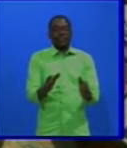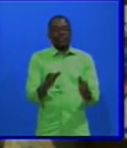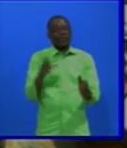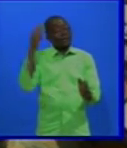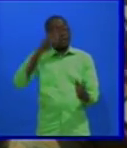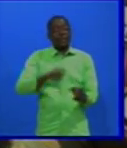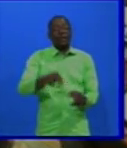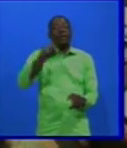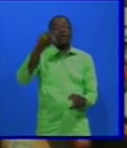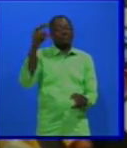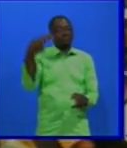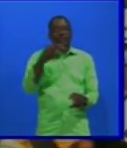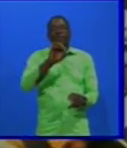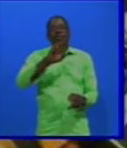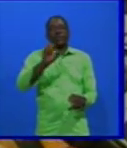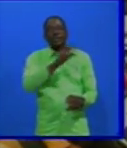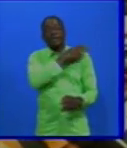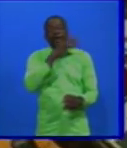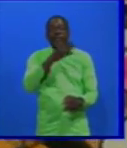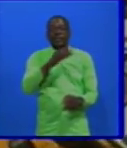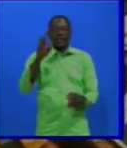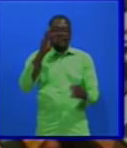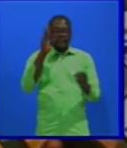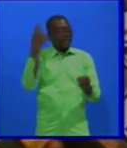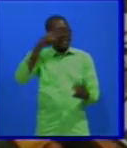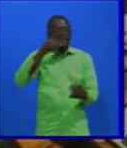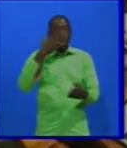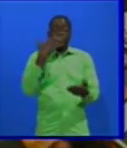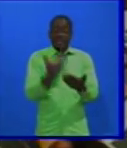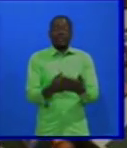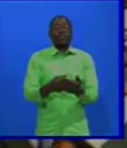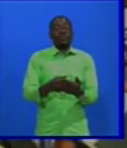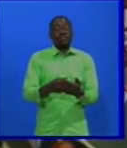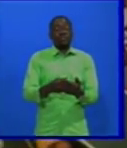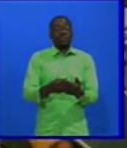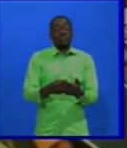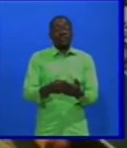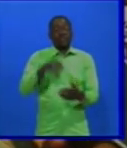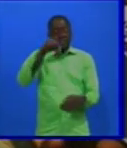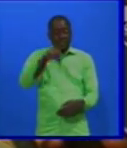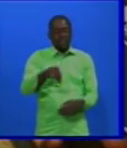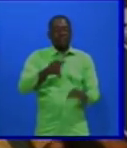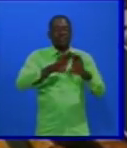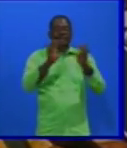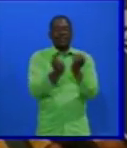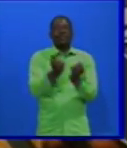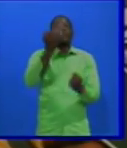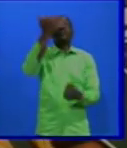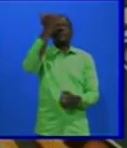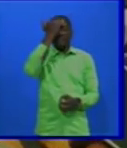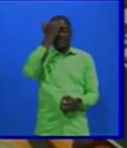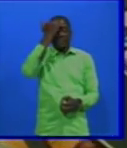d'abord et de la diplomatie burkinabé. Donc c'était tout à fait normal et justifié que la commune reconnaissante à ses